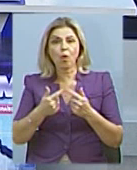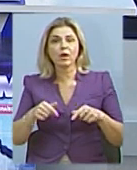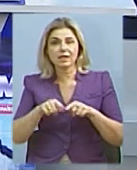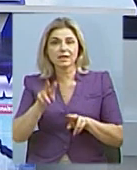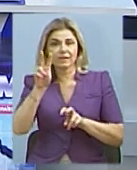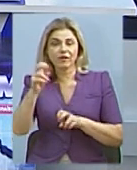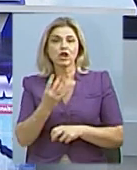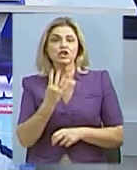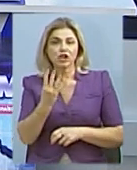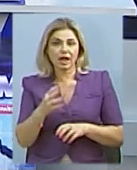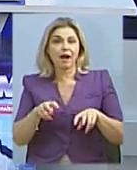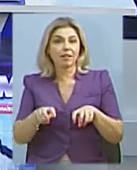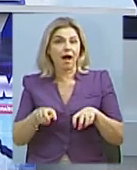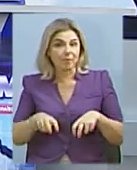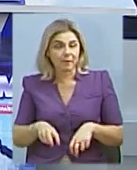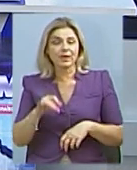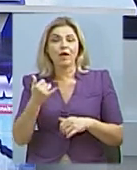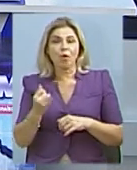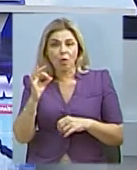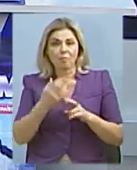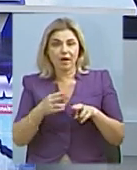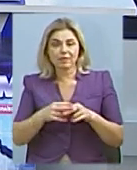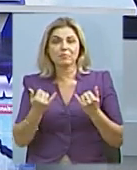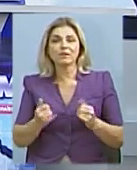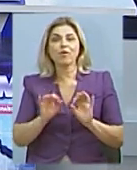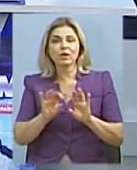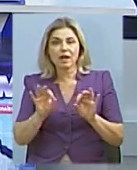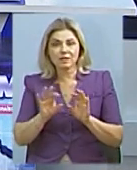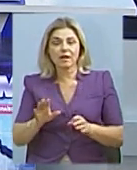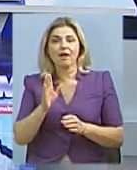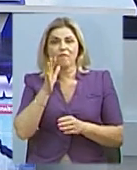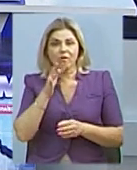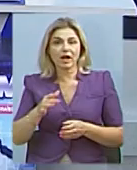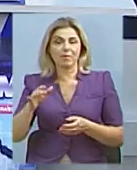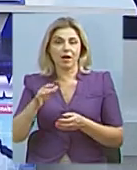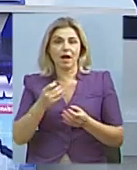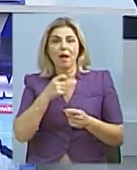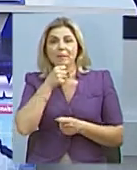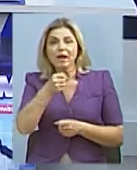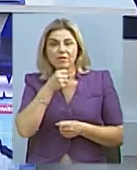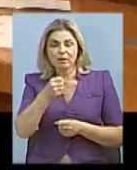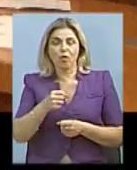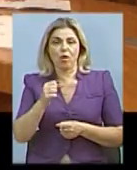лапи». Про це розказали сьогодні під час брифінгу у миколаївського міського голови Олександра Сінкевича.